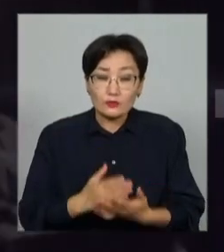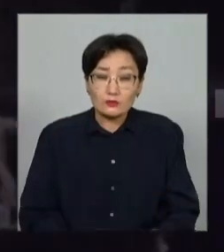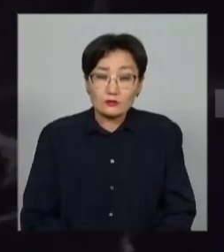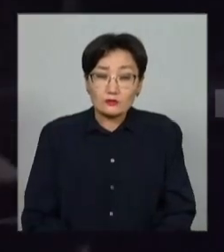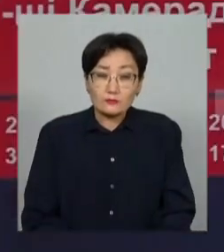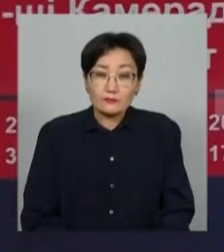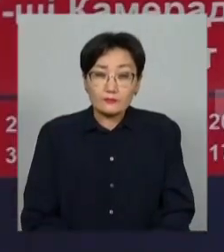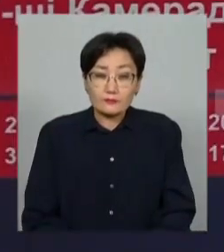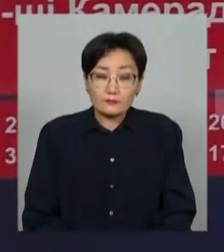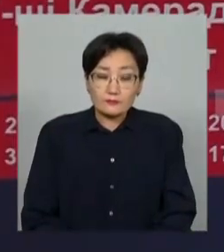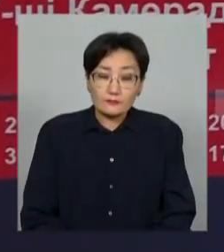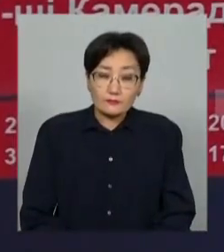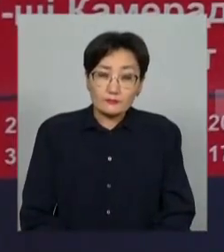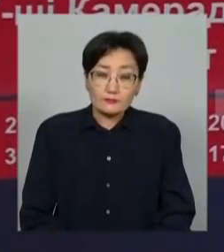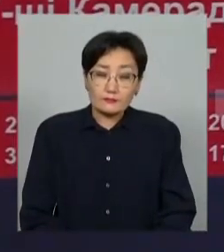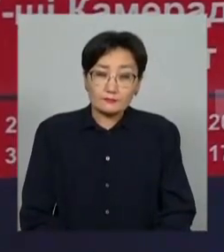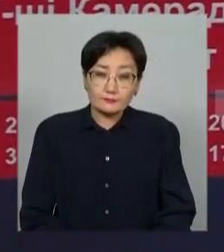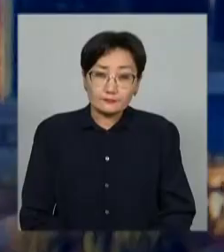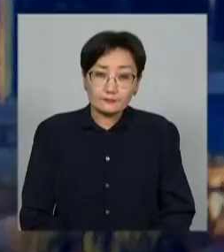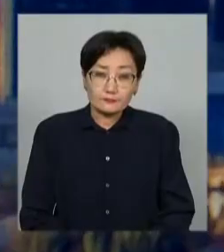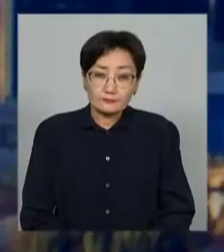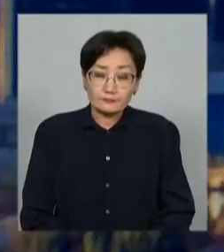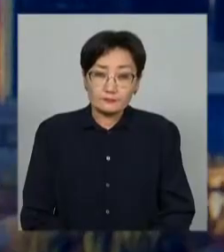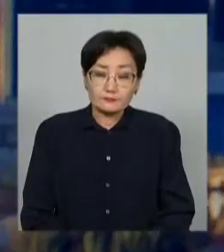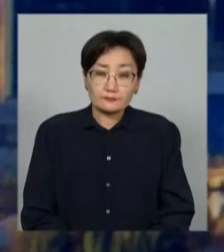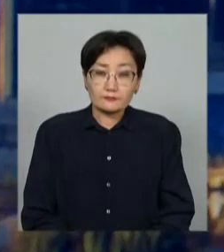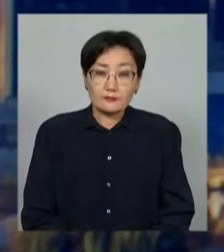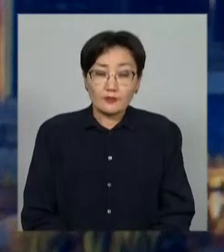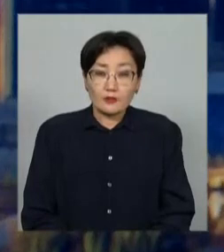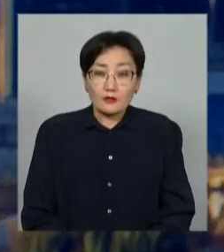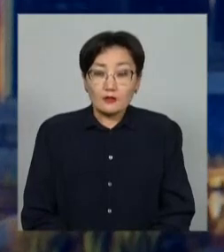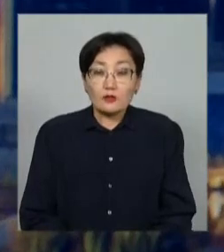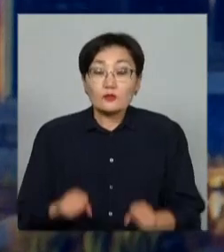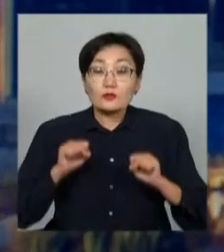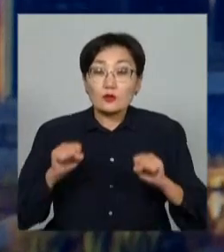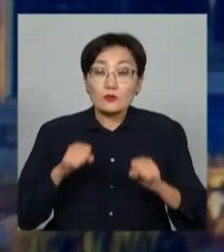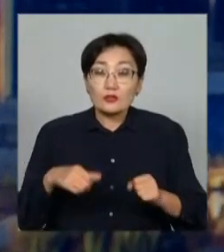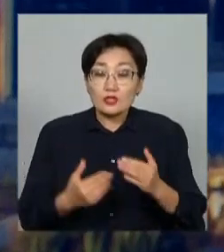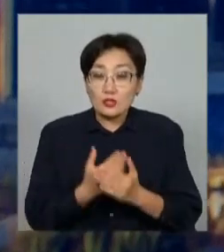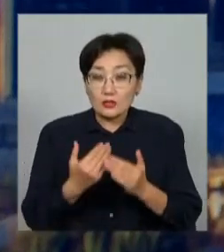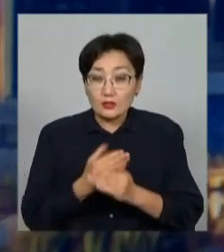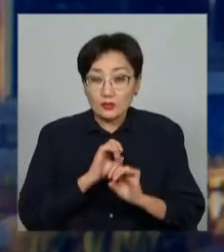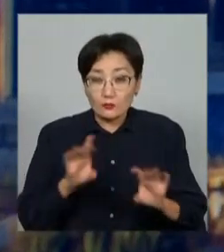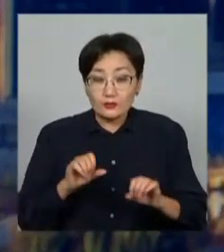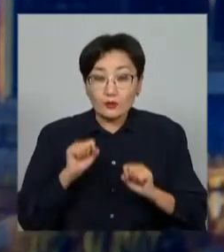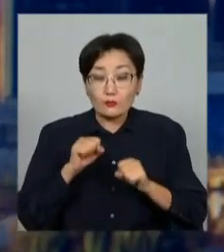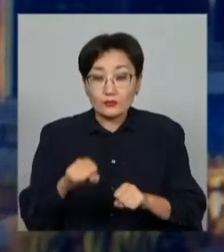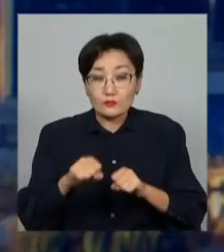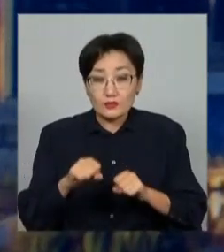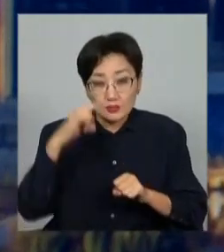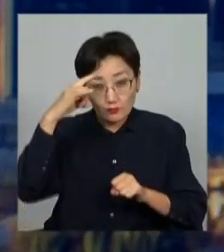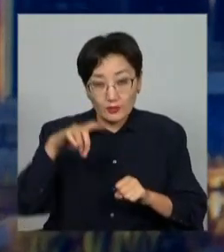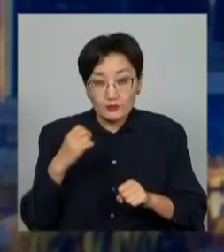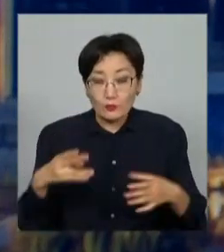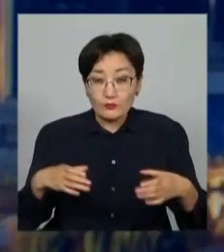Мерей Қанапьянов, Мұрат Тайжанов, Алматы телеарнасы. Ал енді құрметті көрермен спорт жаңалықтарына оралсақ. Бокстан Қазақстан ұлттық